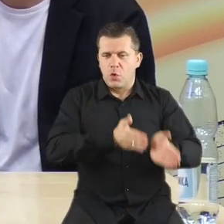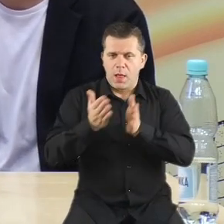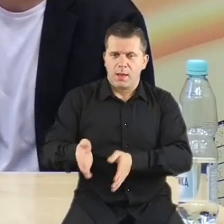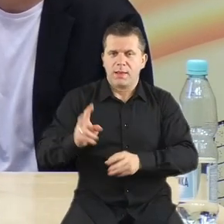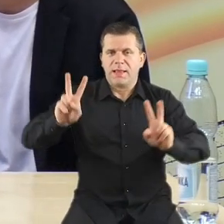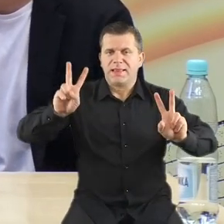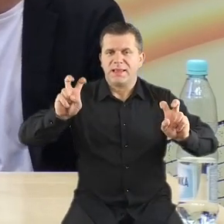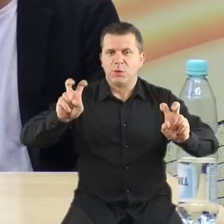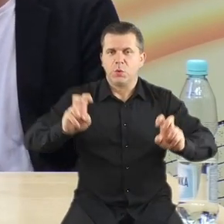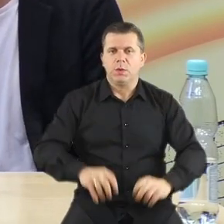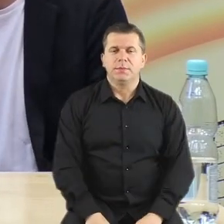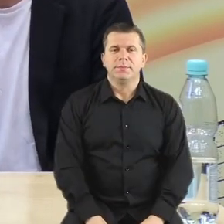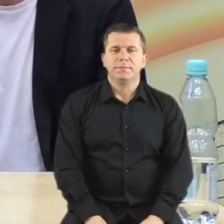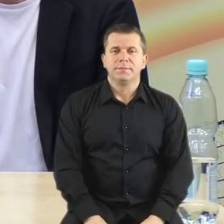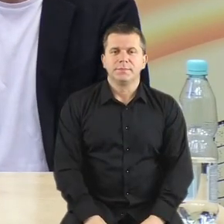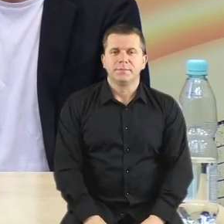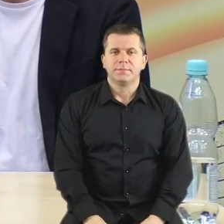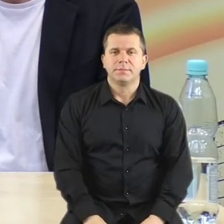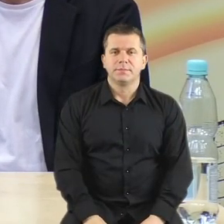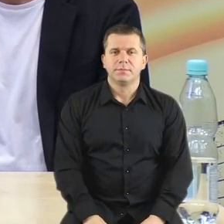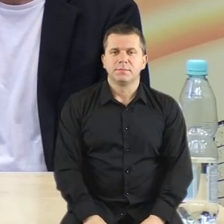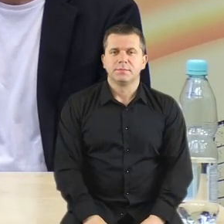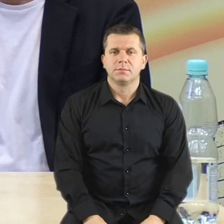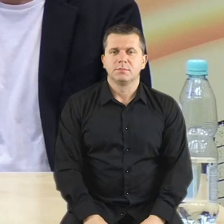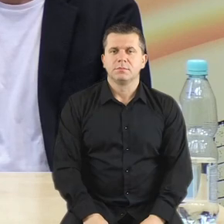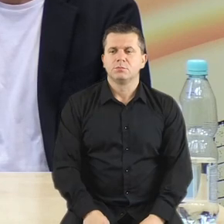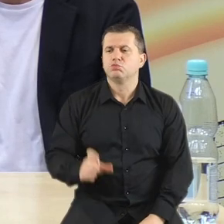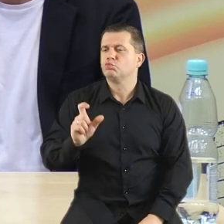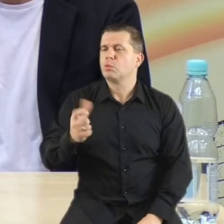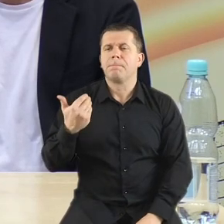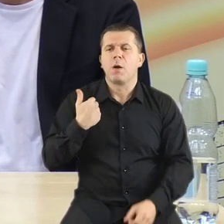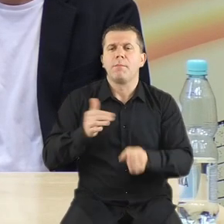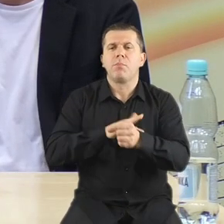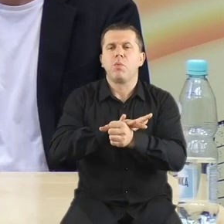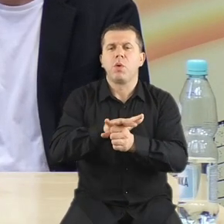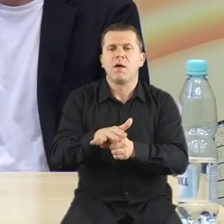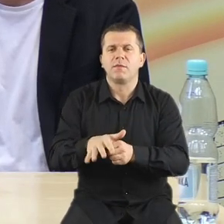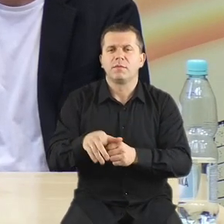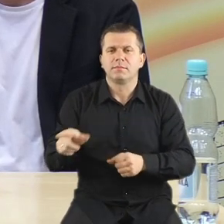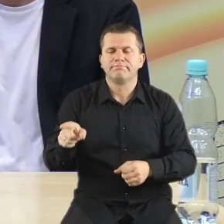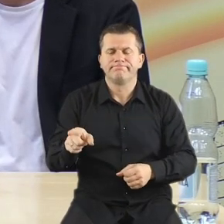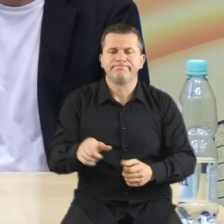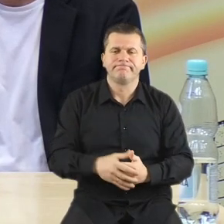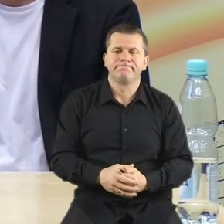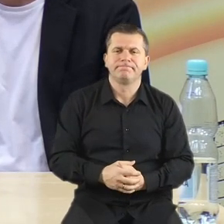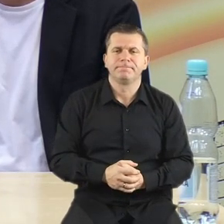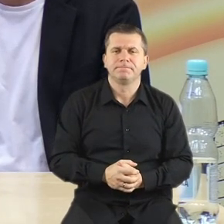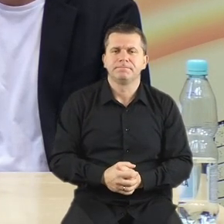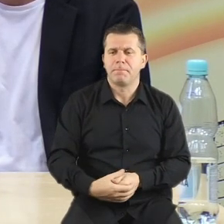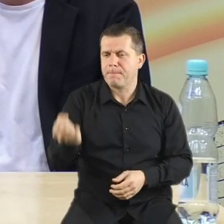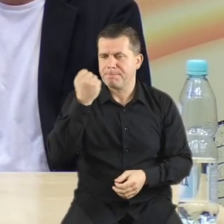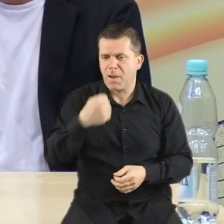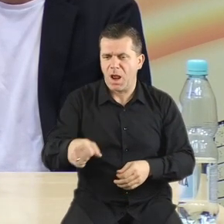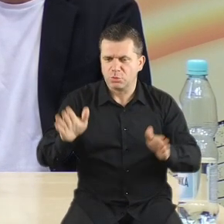nosi tytuł właśnie książka. Co miało wpływ na kształtowanie się właśnie takiego lakonicznego, takiego